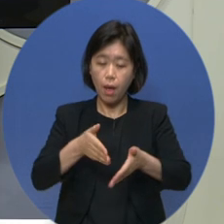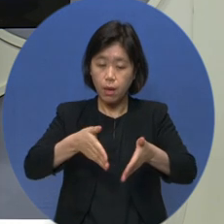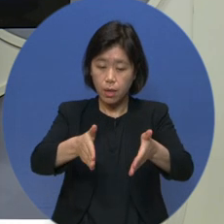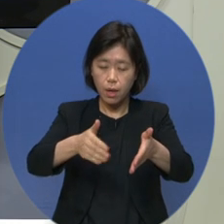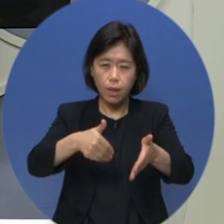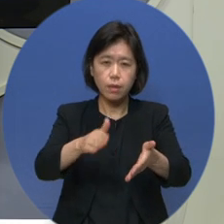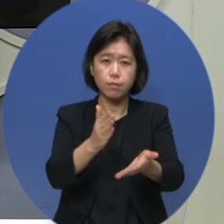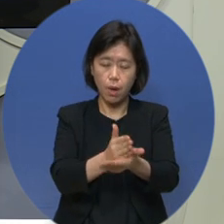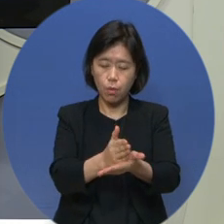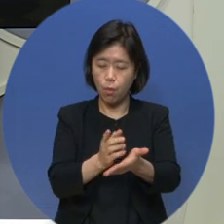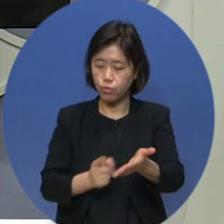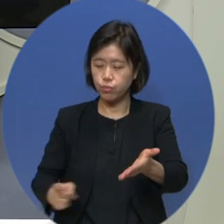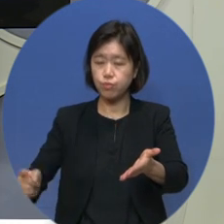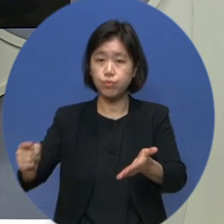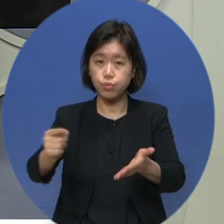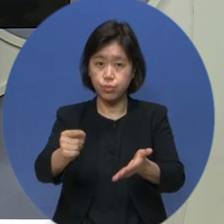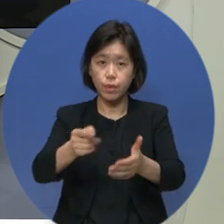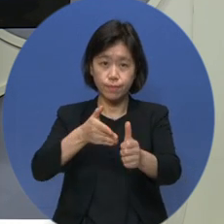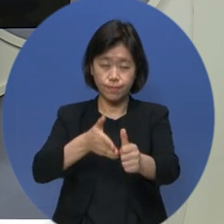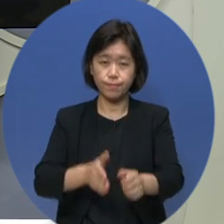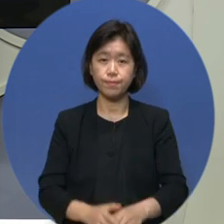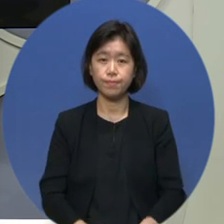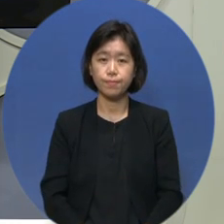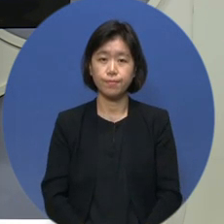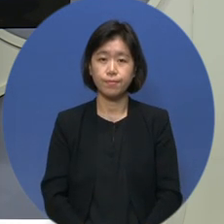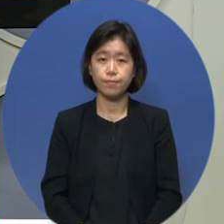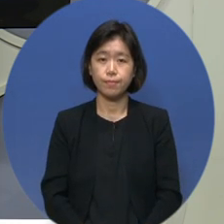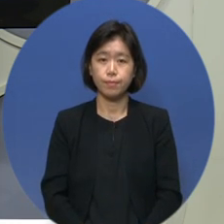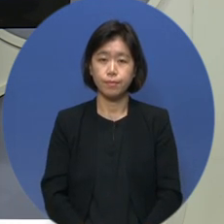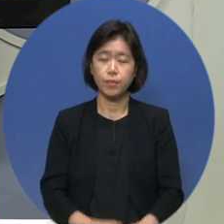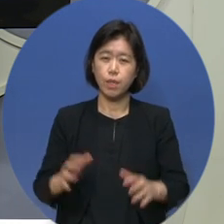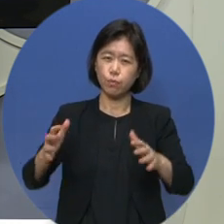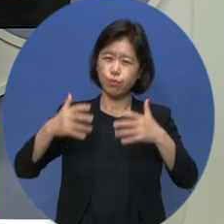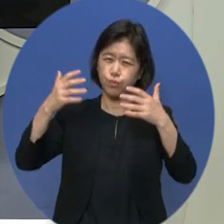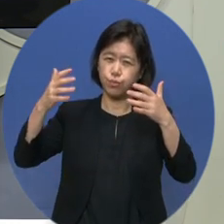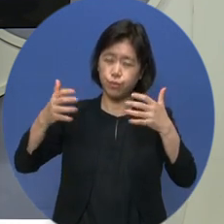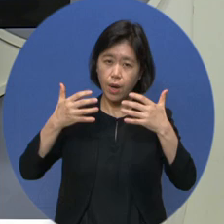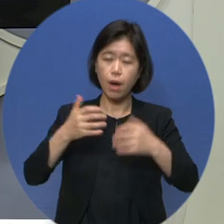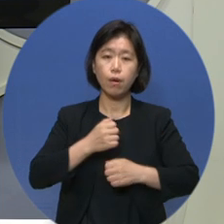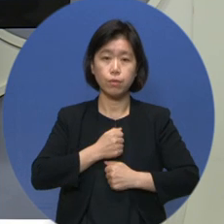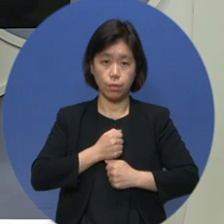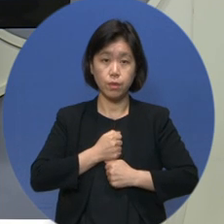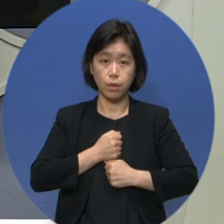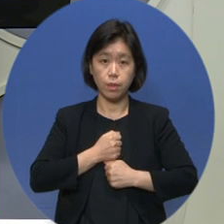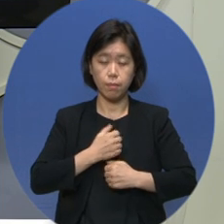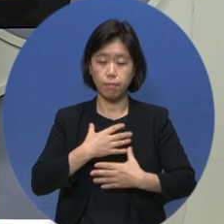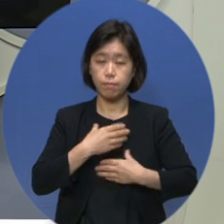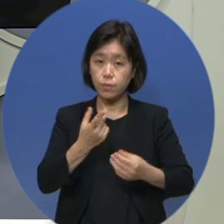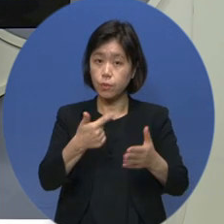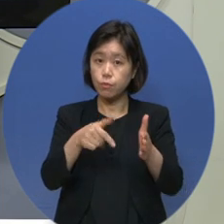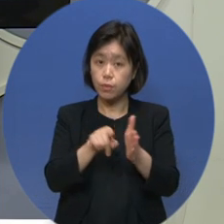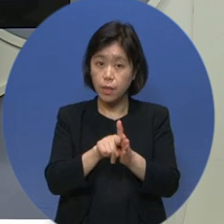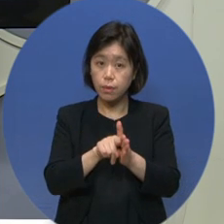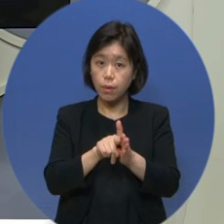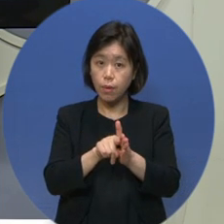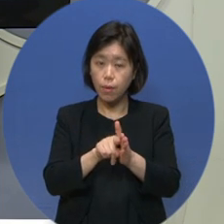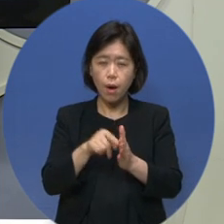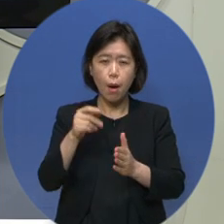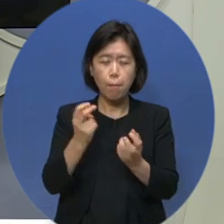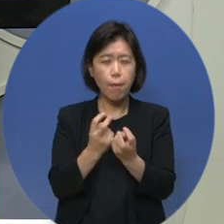진입하지 말고 우회해야 합니다 태풍도 주의하고 안전을 위한 대처 방안을 숙지 해야